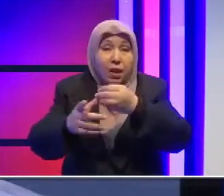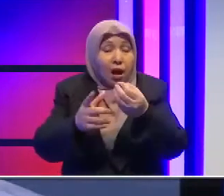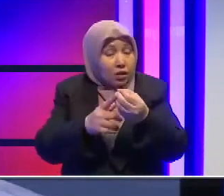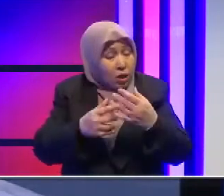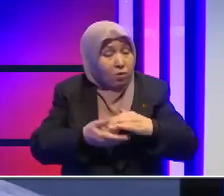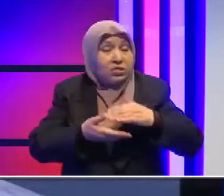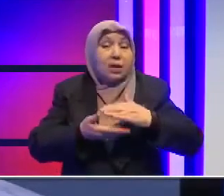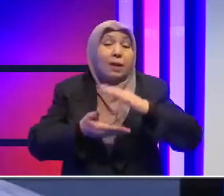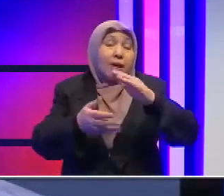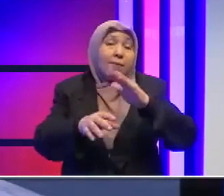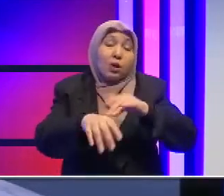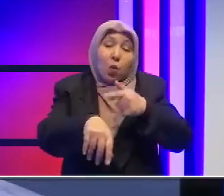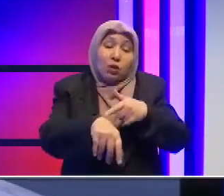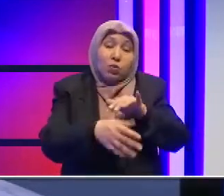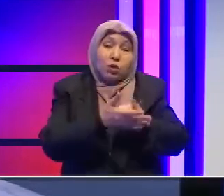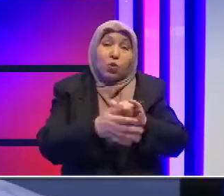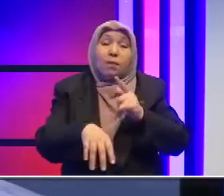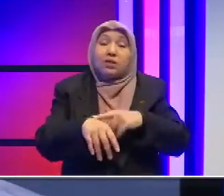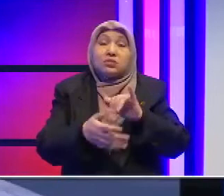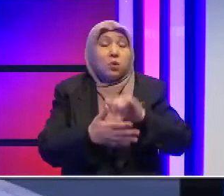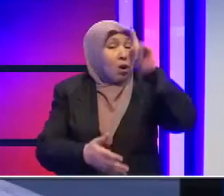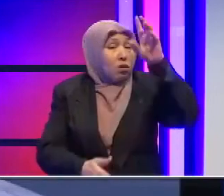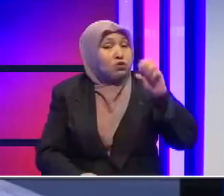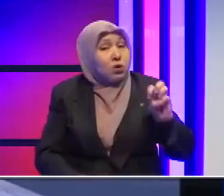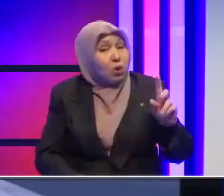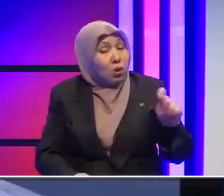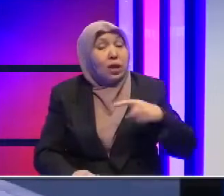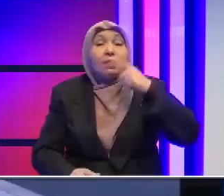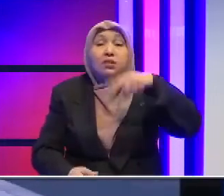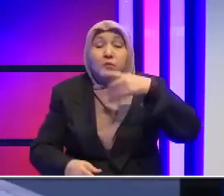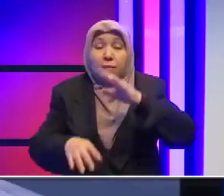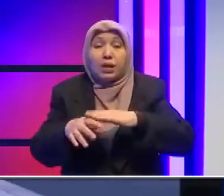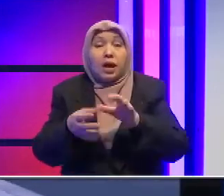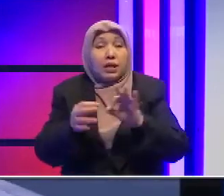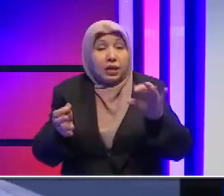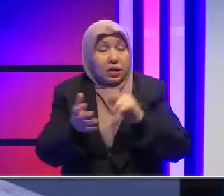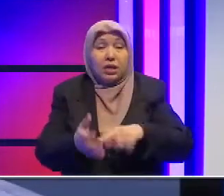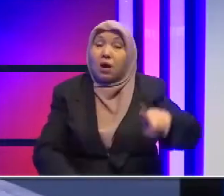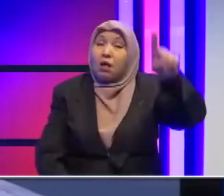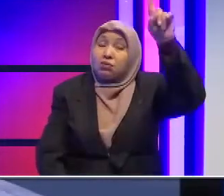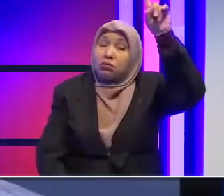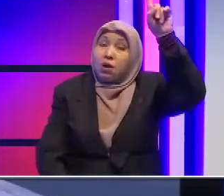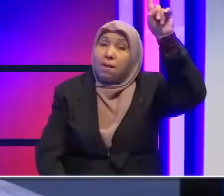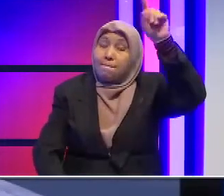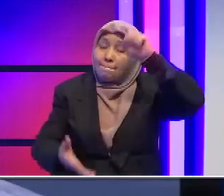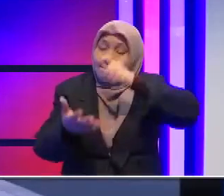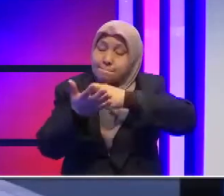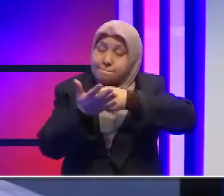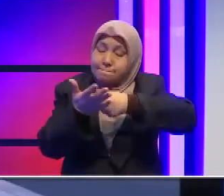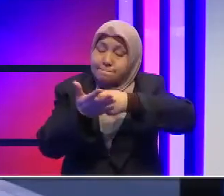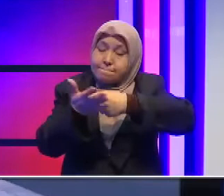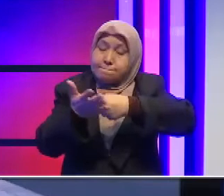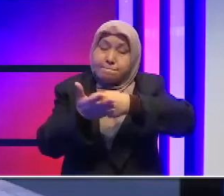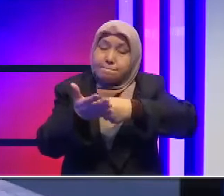tersebut. Maka dikala itulah Allah Subhanahu wa taala menyebutkan dalam ayat ini, Allah kata Allah memadamkan ia